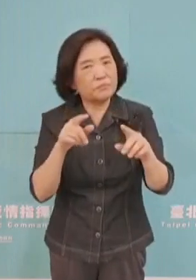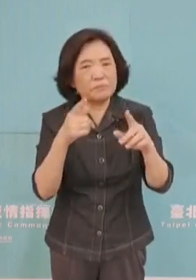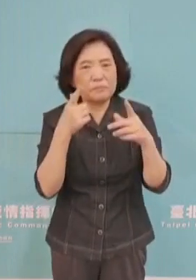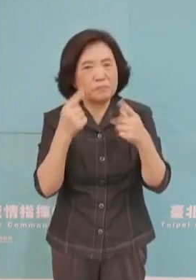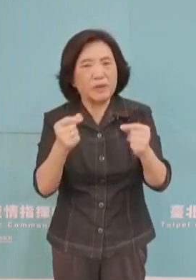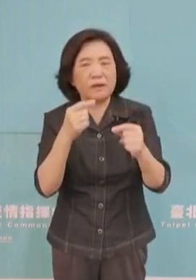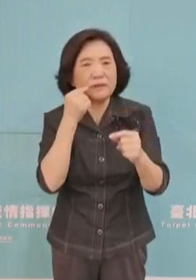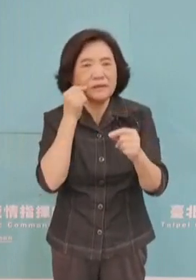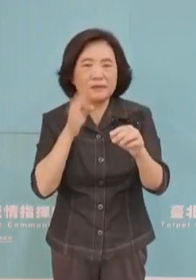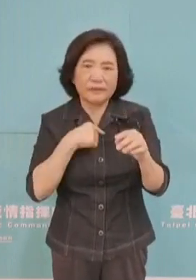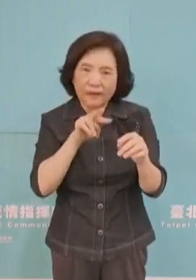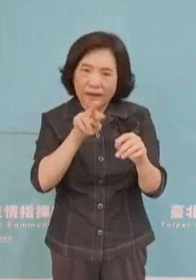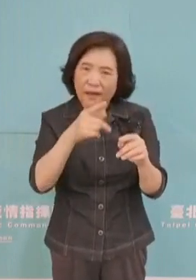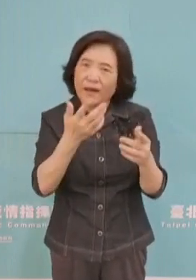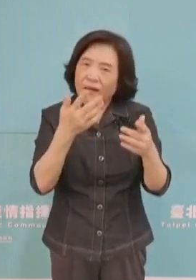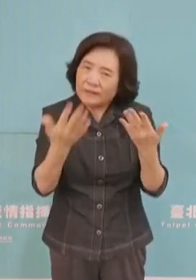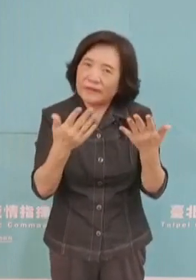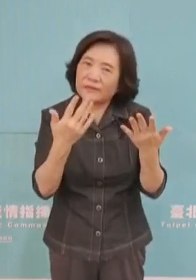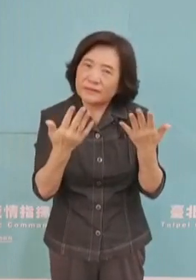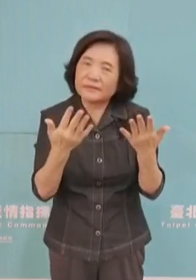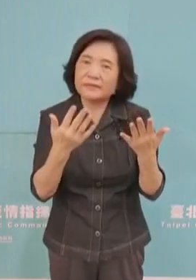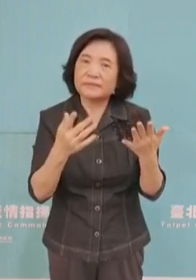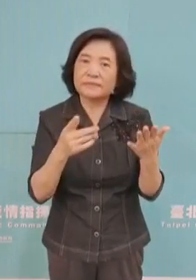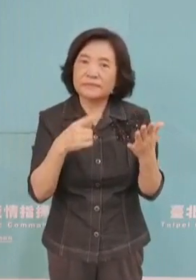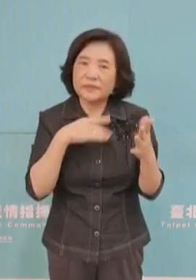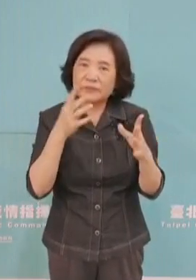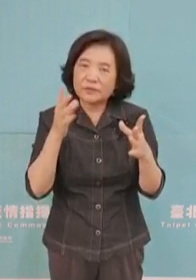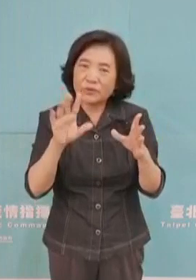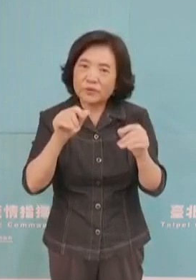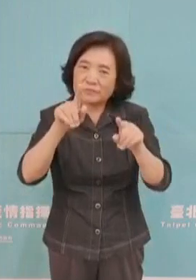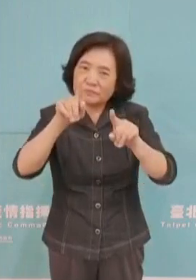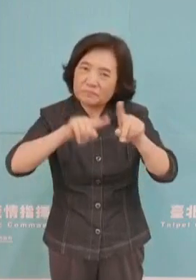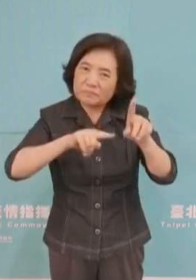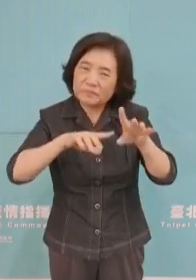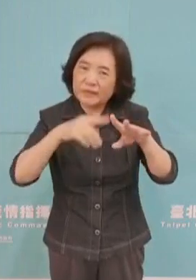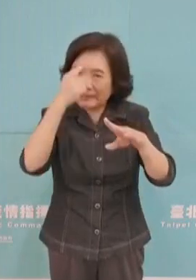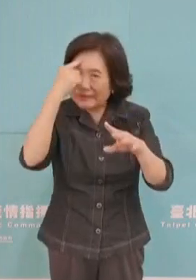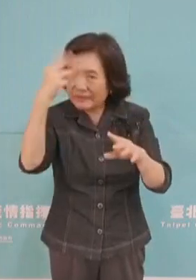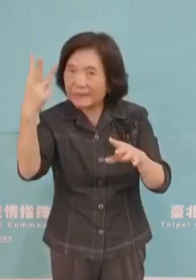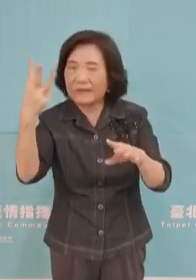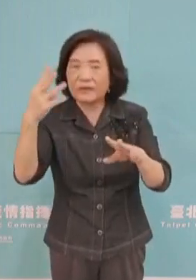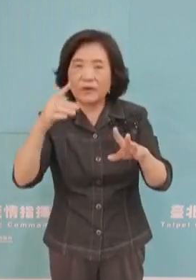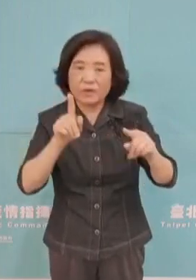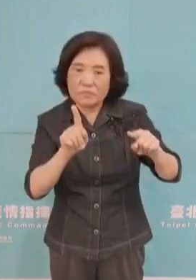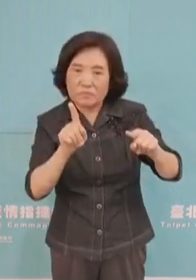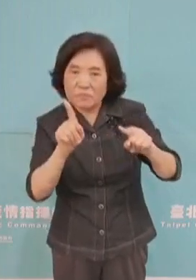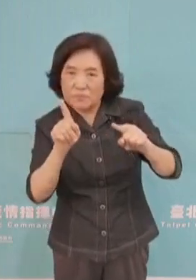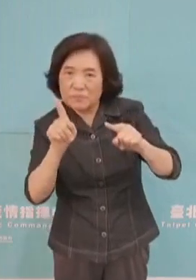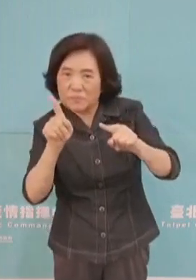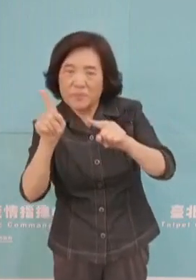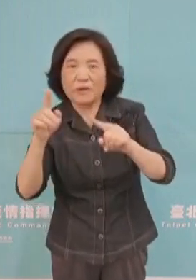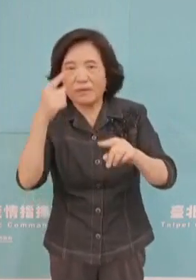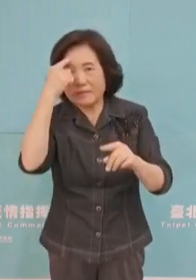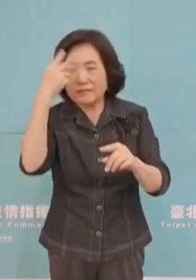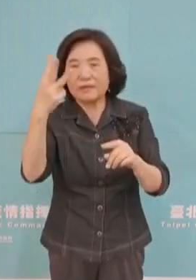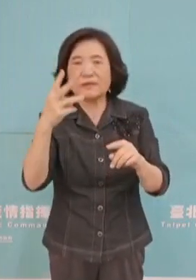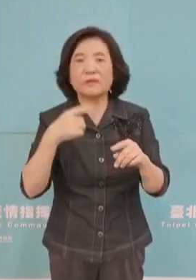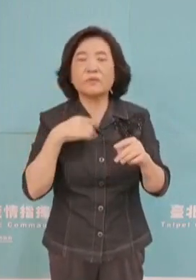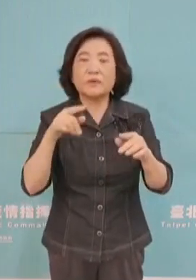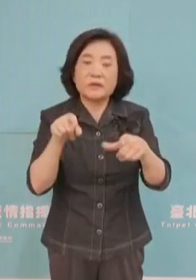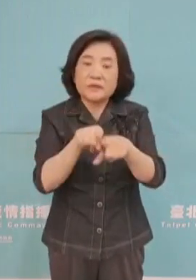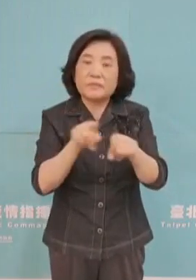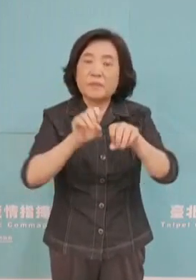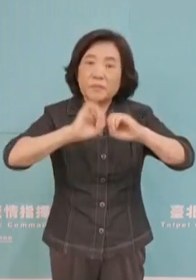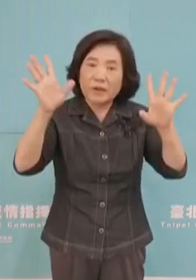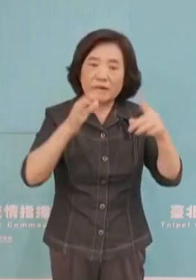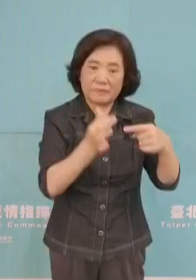差不多，我大概会差3天左右，所以我们大概会比一般公布那个